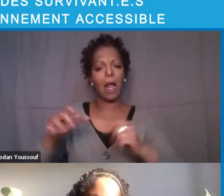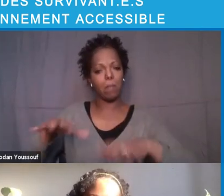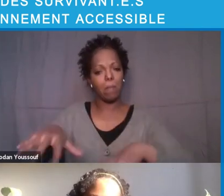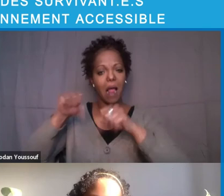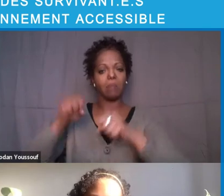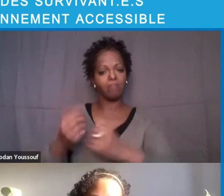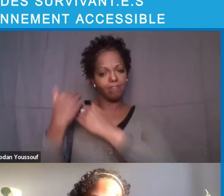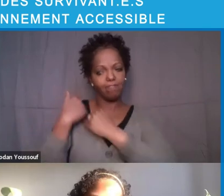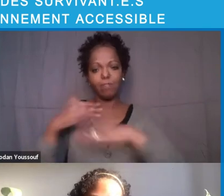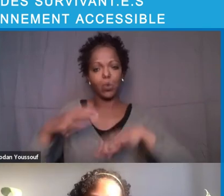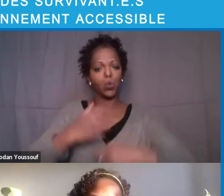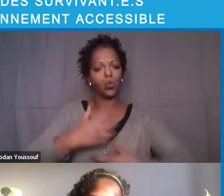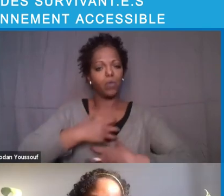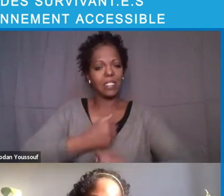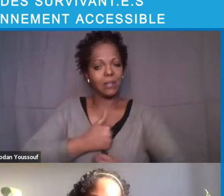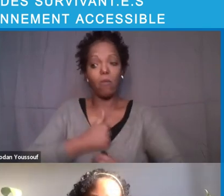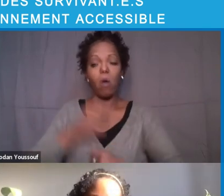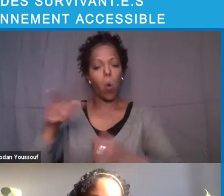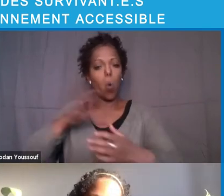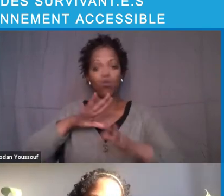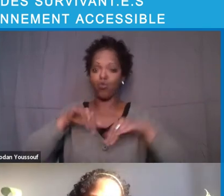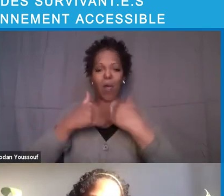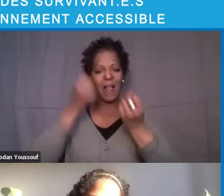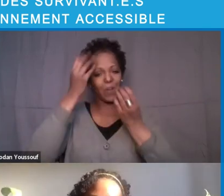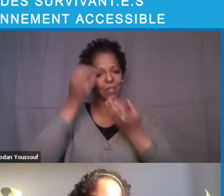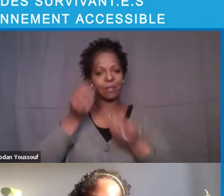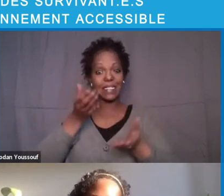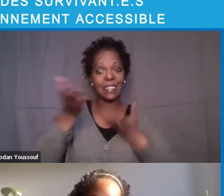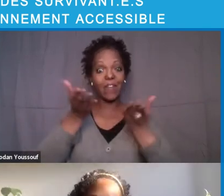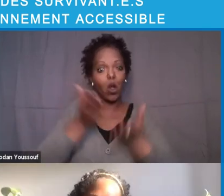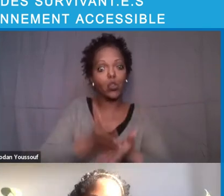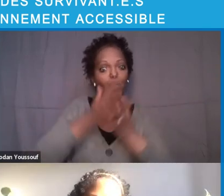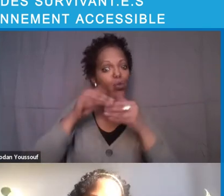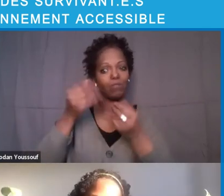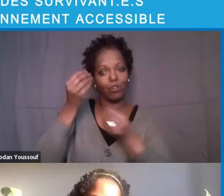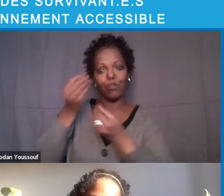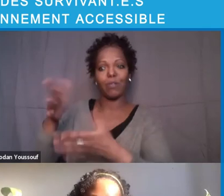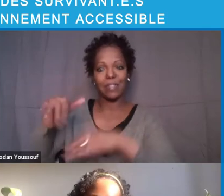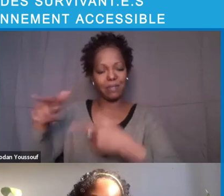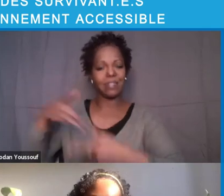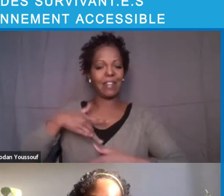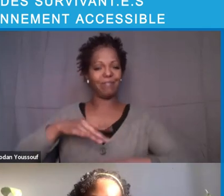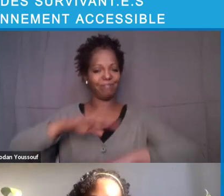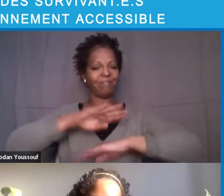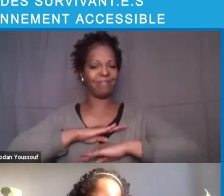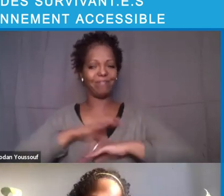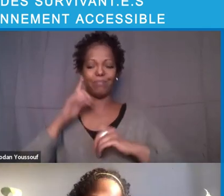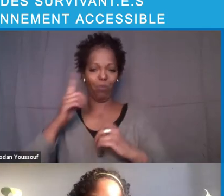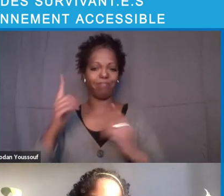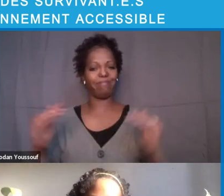la couleur, je pense qu'on est capable de se prendre en charge, de se faire confiance, et d'avoir